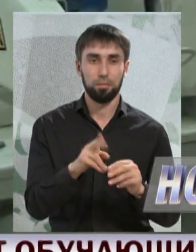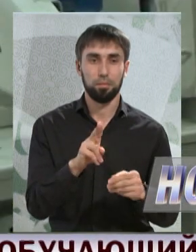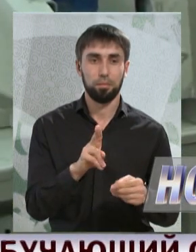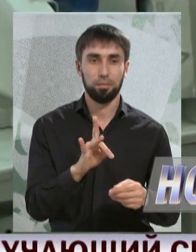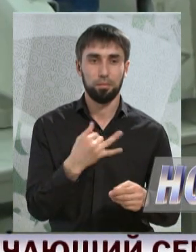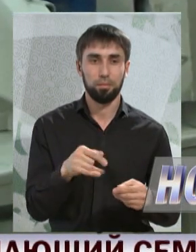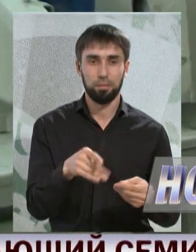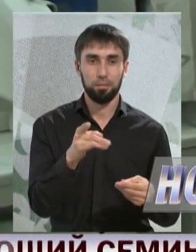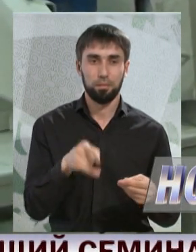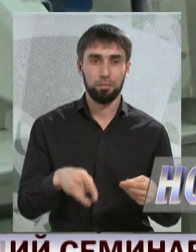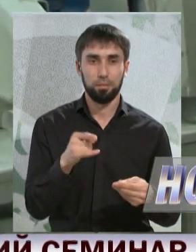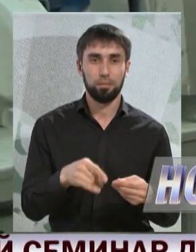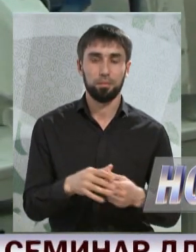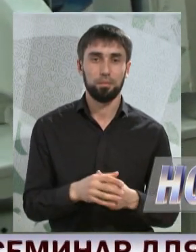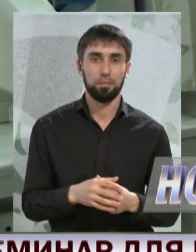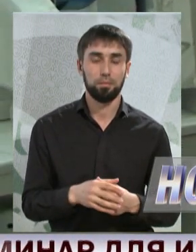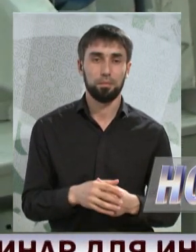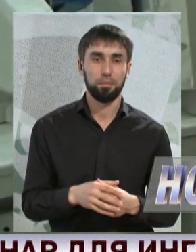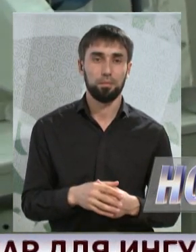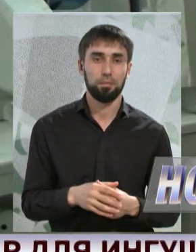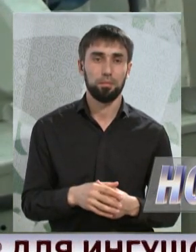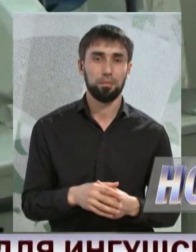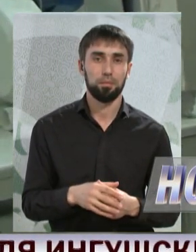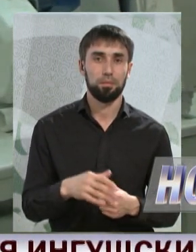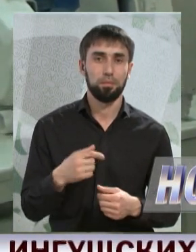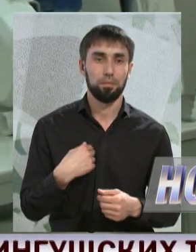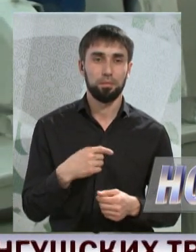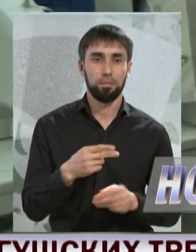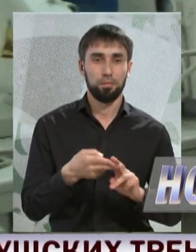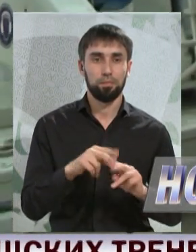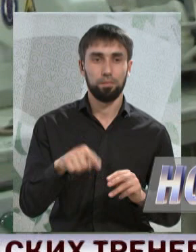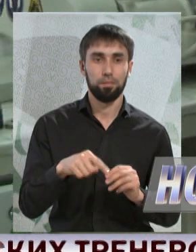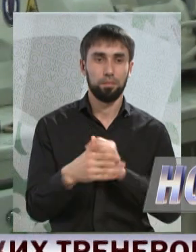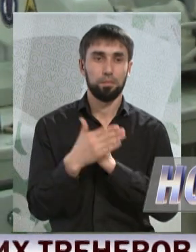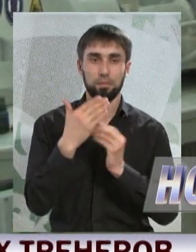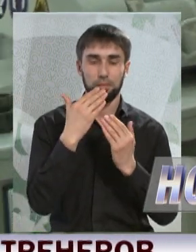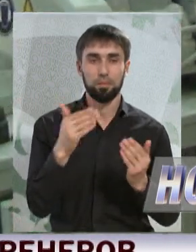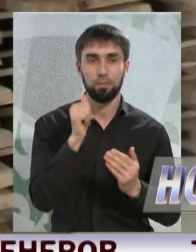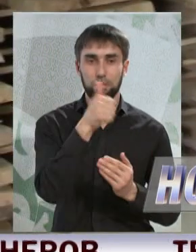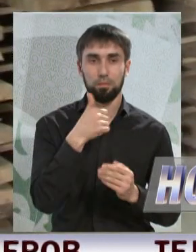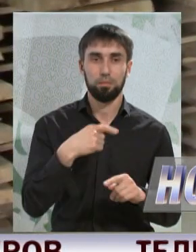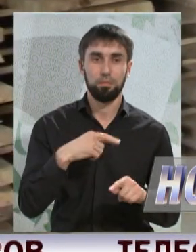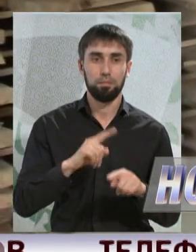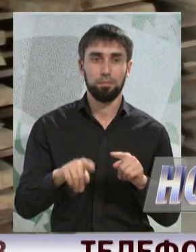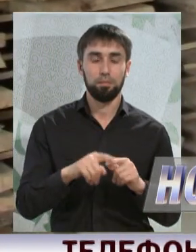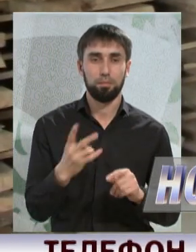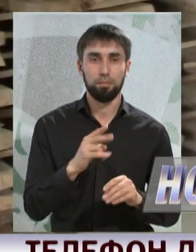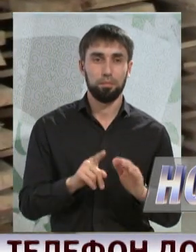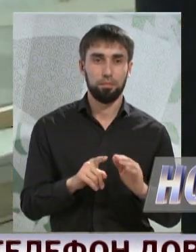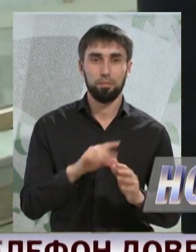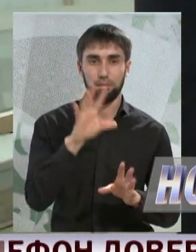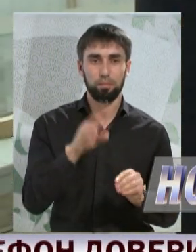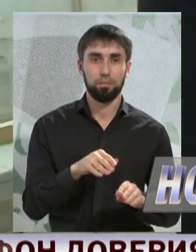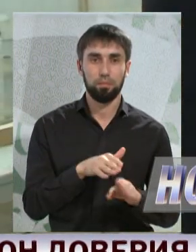тогда ленталевой процесс производства, где-то мы должны к концу года полностью запустить и измерили объект. Да. Это мы с Майкопа